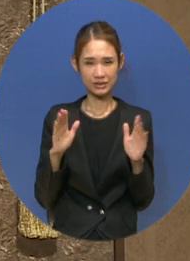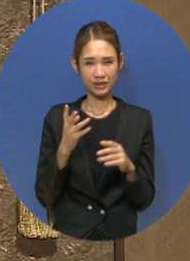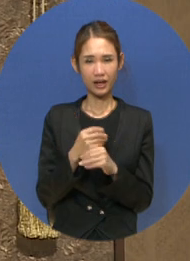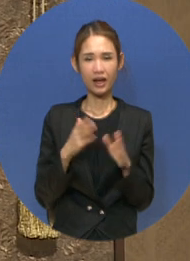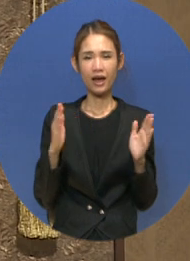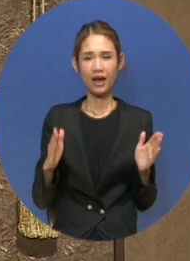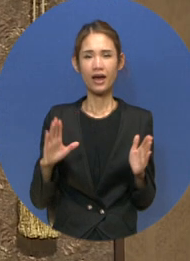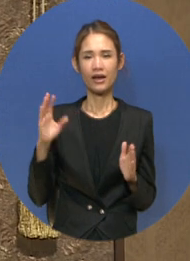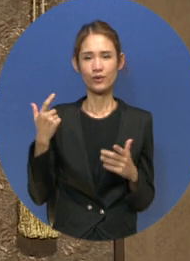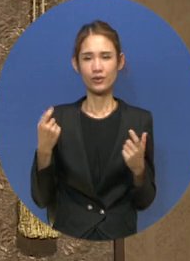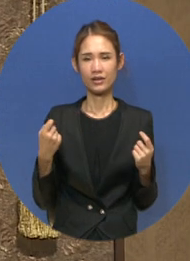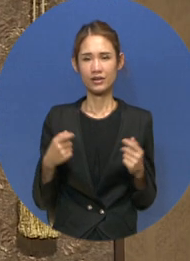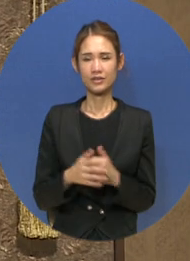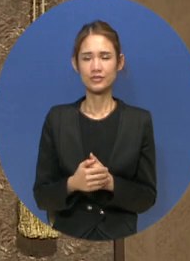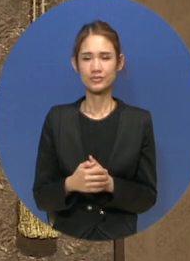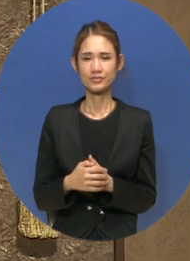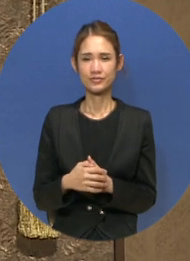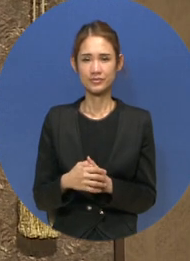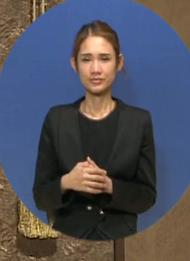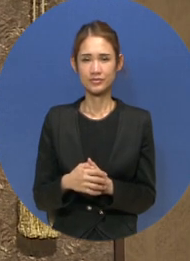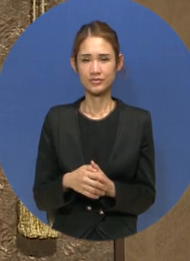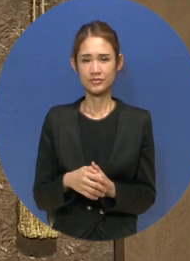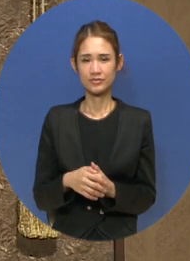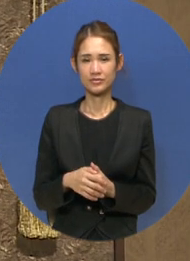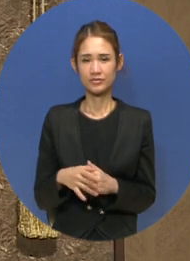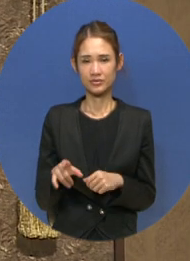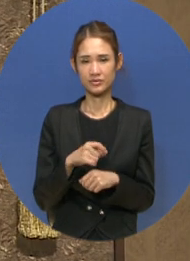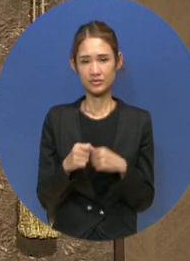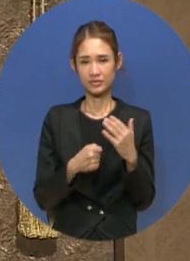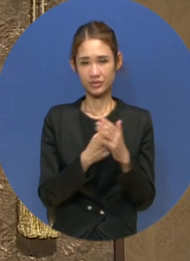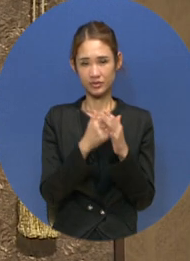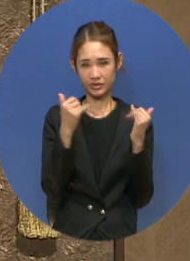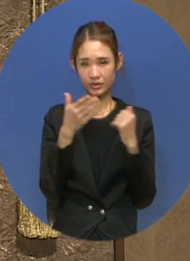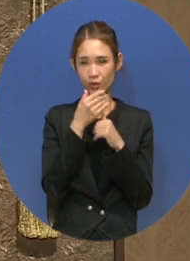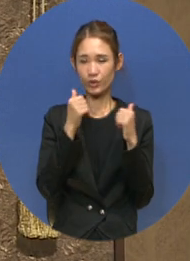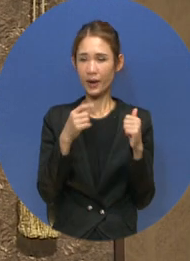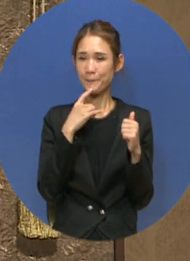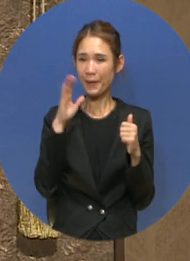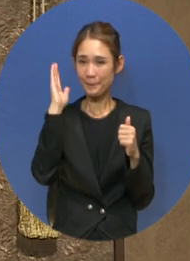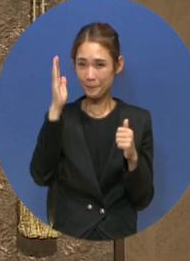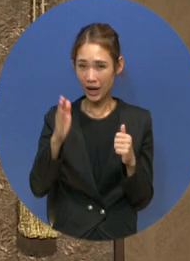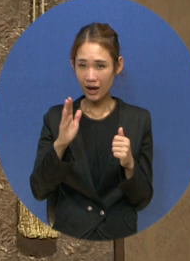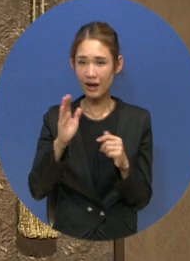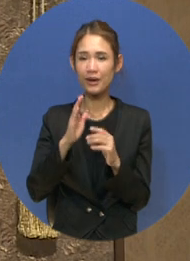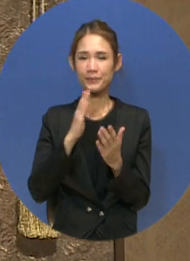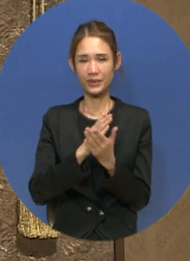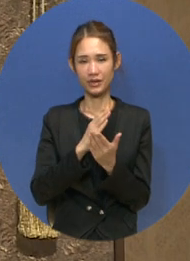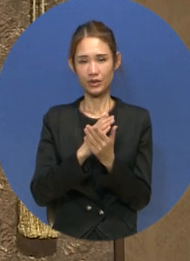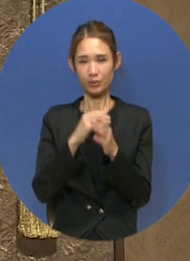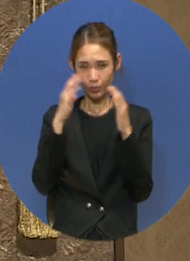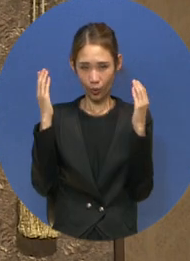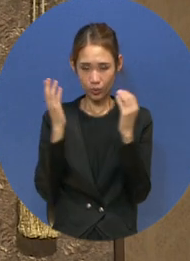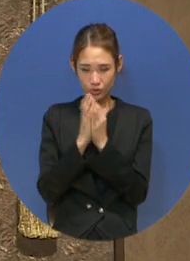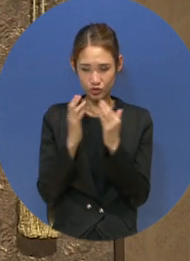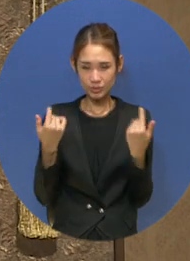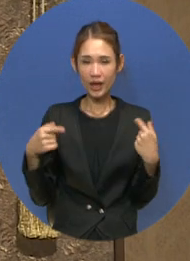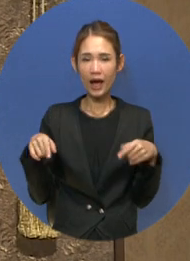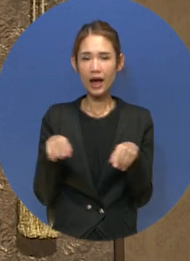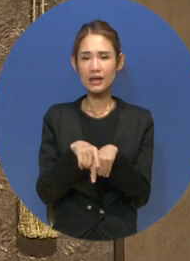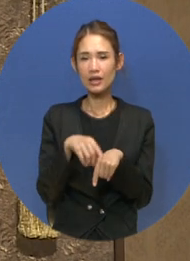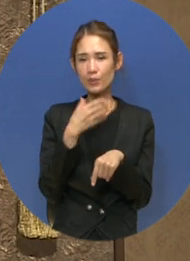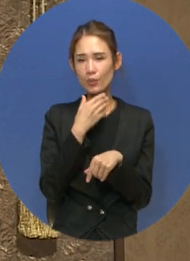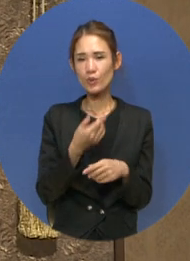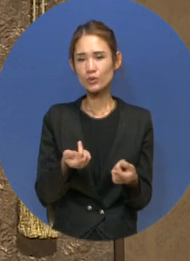복지운동을 이제는 해야 될 때가 됐다. 그래서 특정한 사회복지사만이 하는 것이 아니라 모든 국민들이